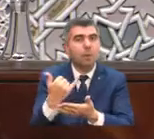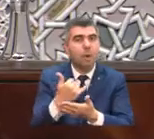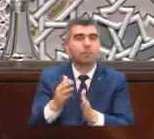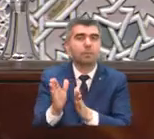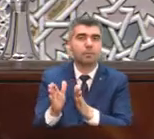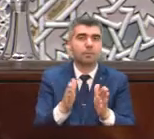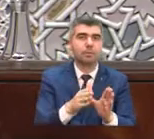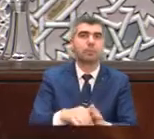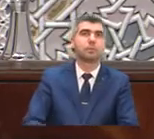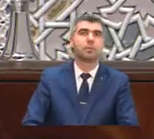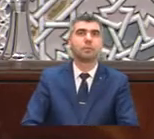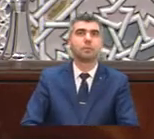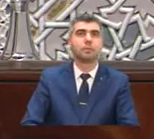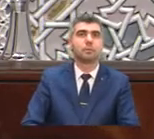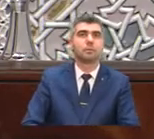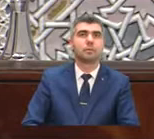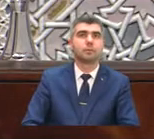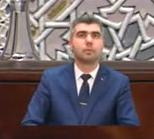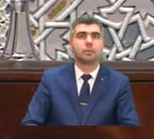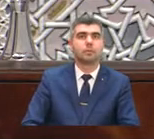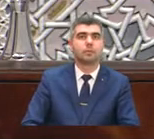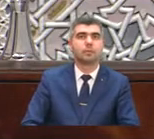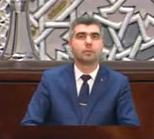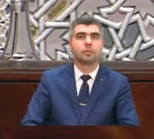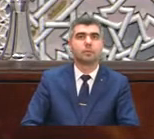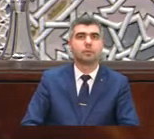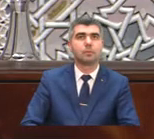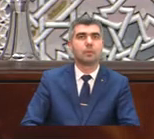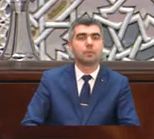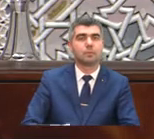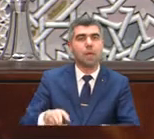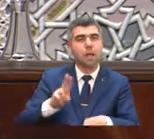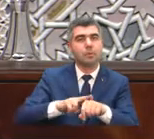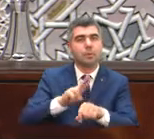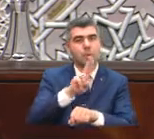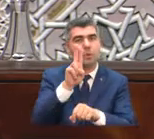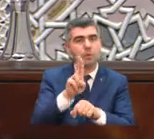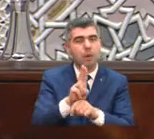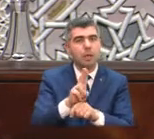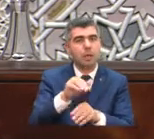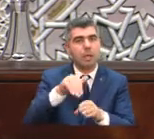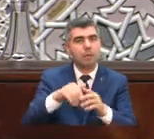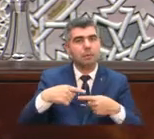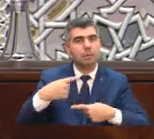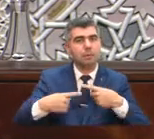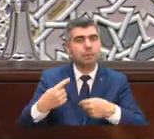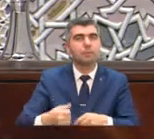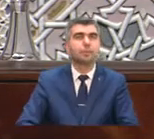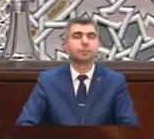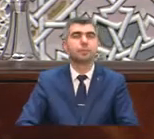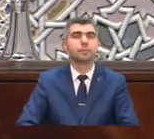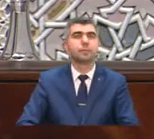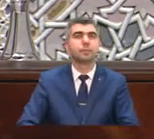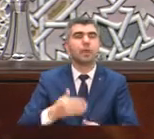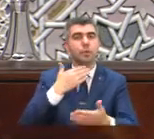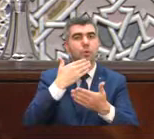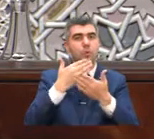اضافي؟ تفضلوا السيد نائب من فريق الاصاله والمعاصره. شكرا السيد رئيس